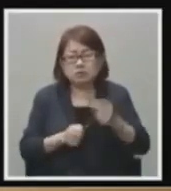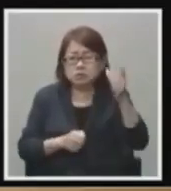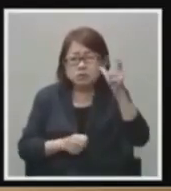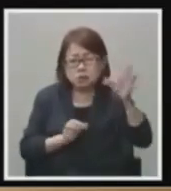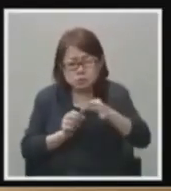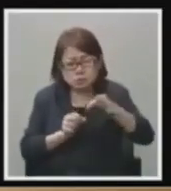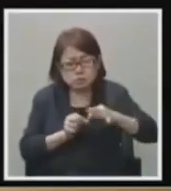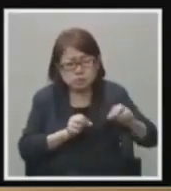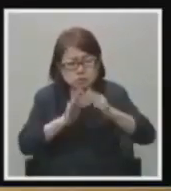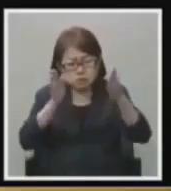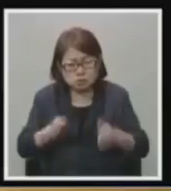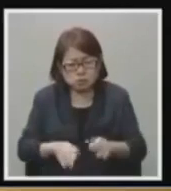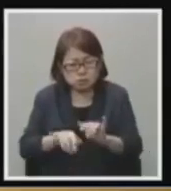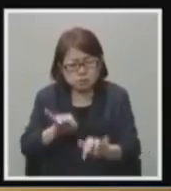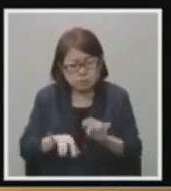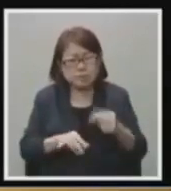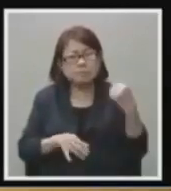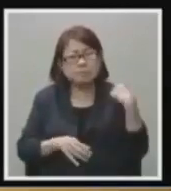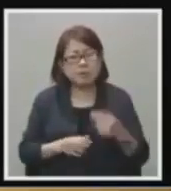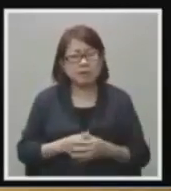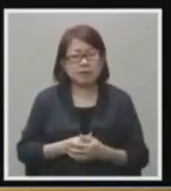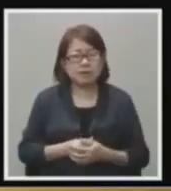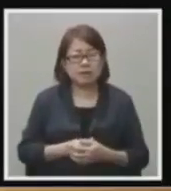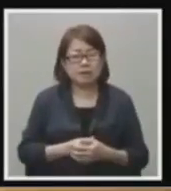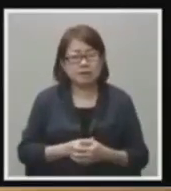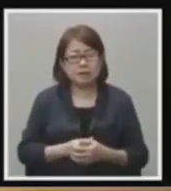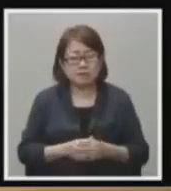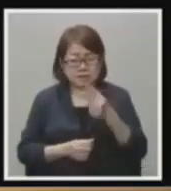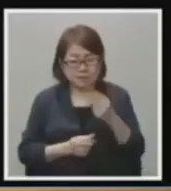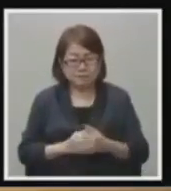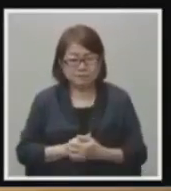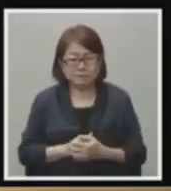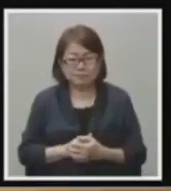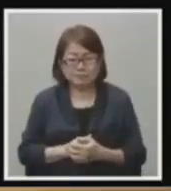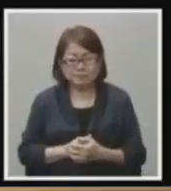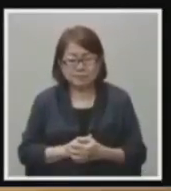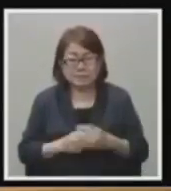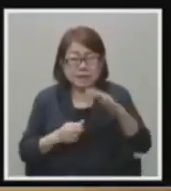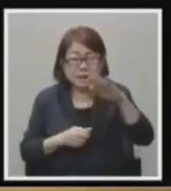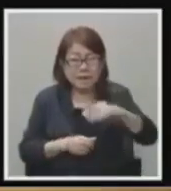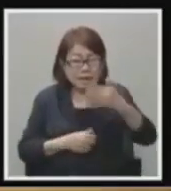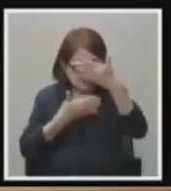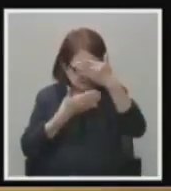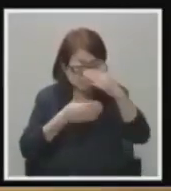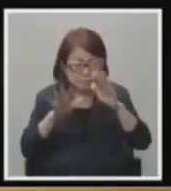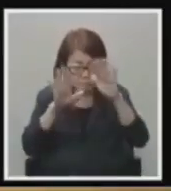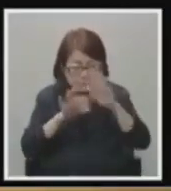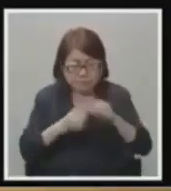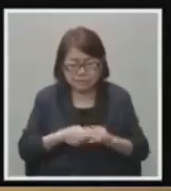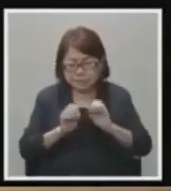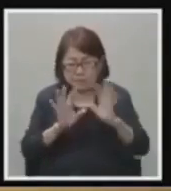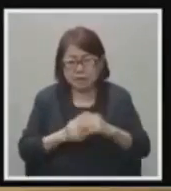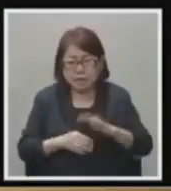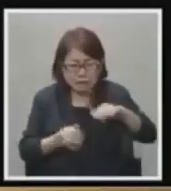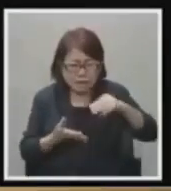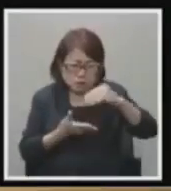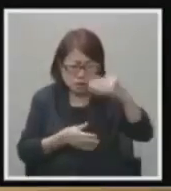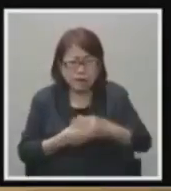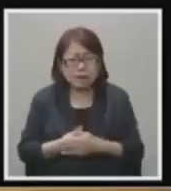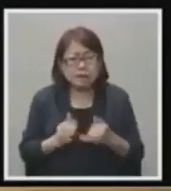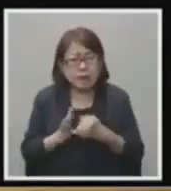ามีหมดขอภาพสองฮะนี่นะผมให้เบลอหน้าเด็กๆเด็กนักเรียนครับหาเงินกันอย่างนี้เหรอ